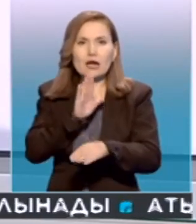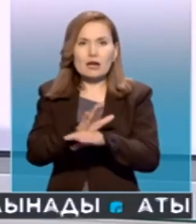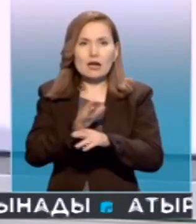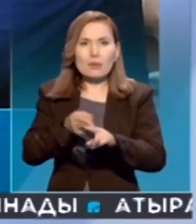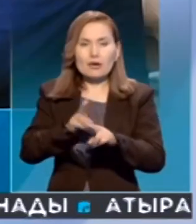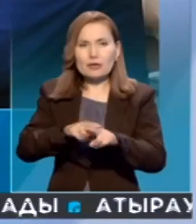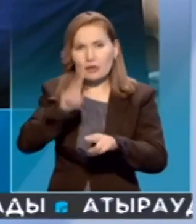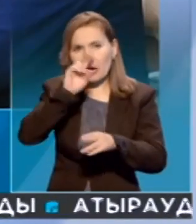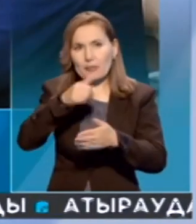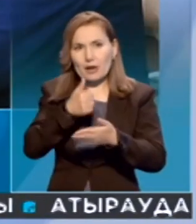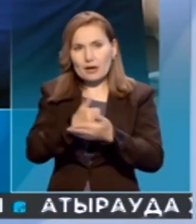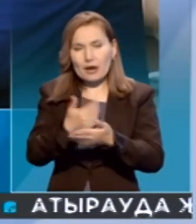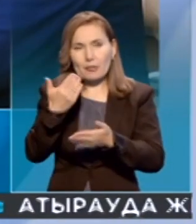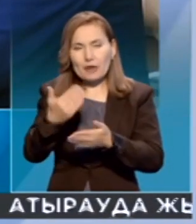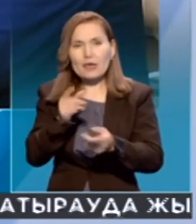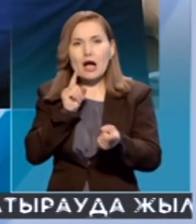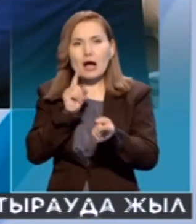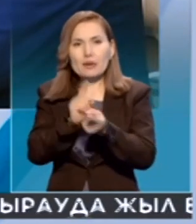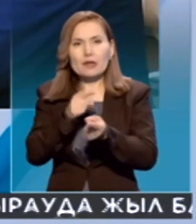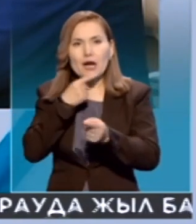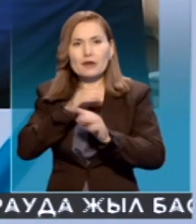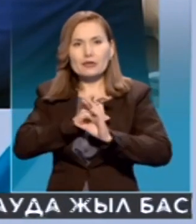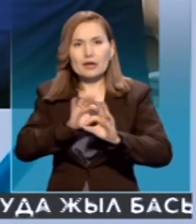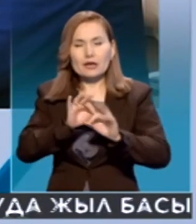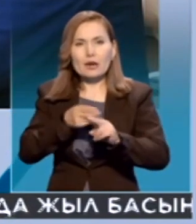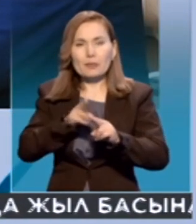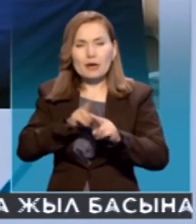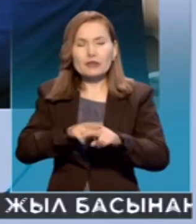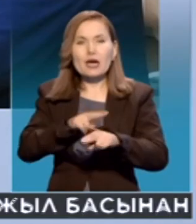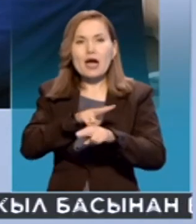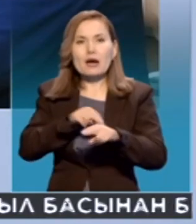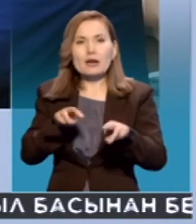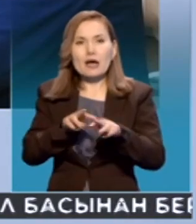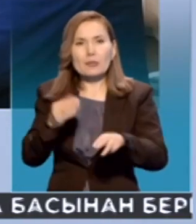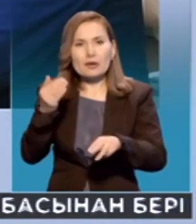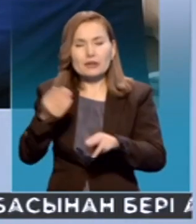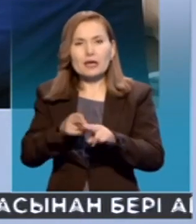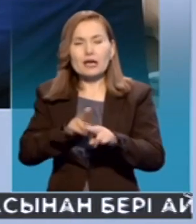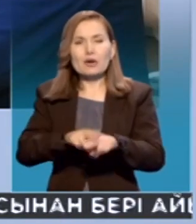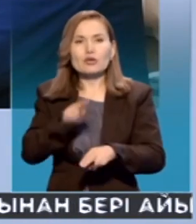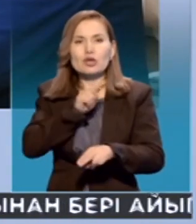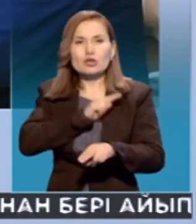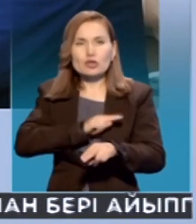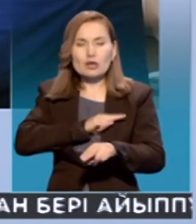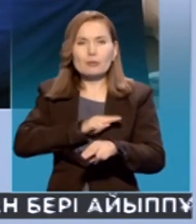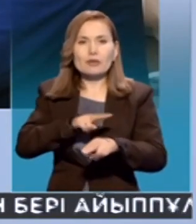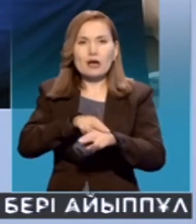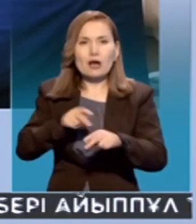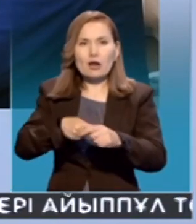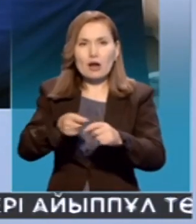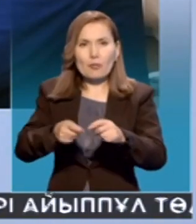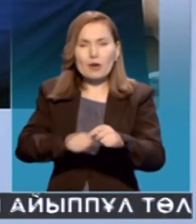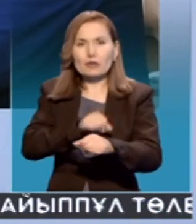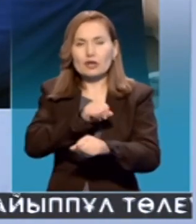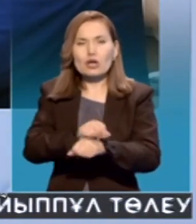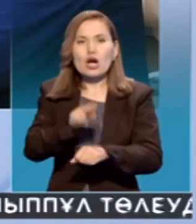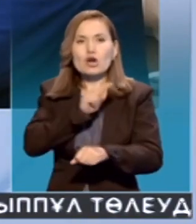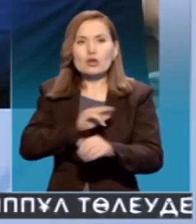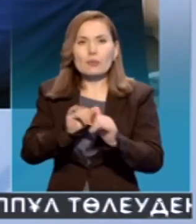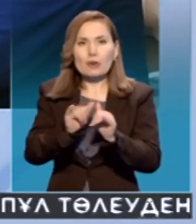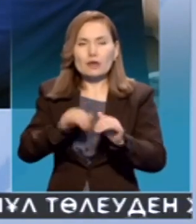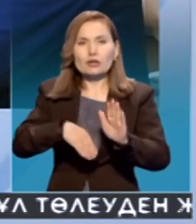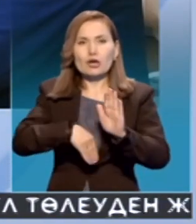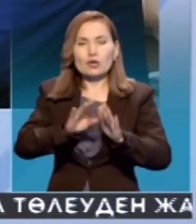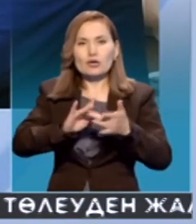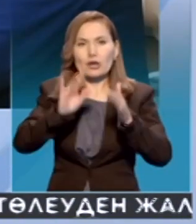Бұл туралы мемлекет басшысының қабылдауында айтылды. Ал Марат Ахметжанов ішкі істер органдарының қызметін бюрократиядан арылту, жұмыс үдерістерін